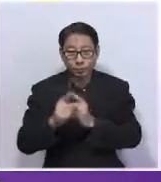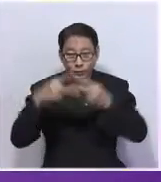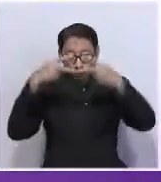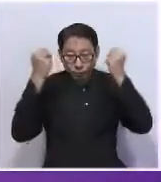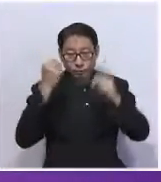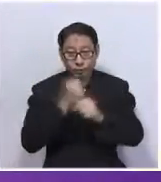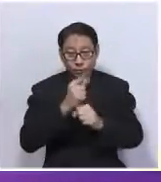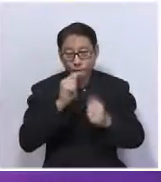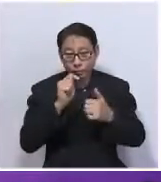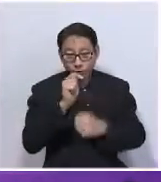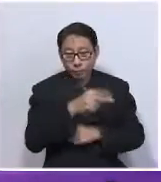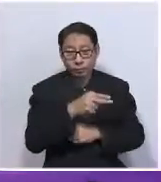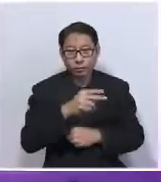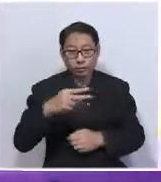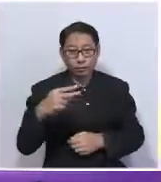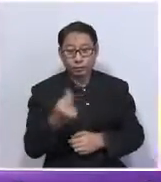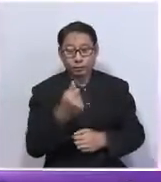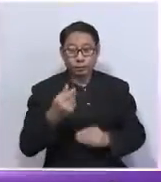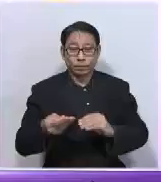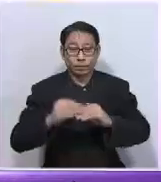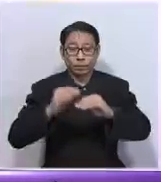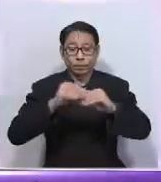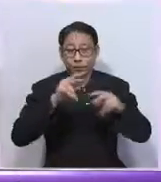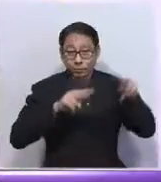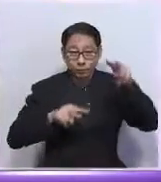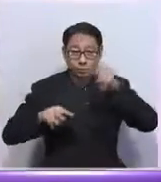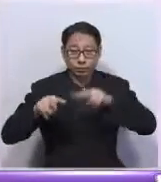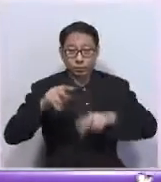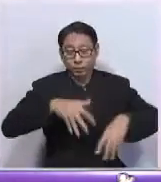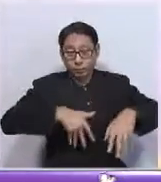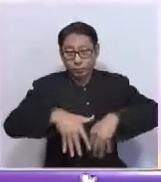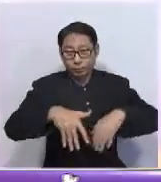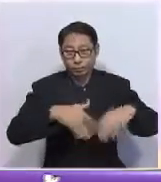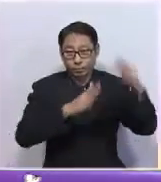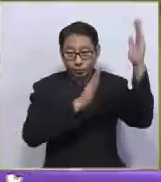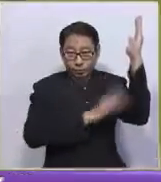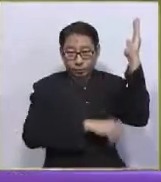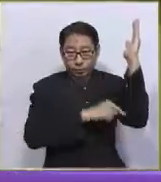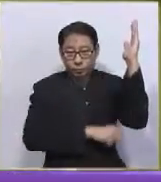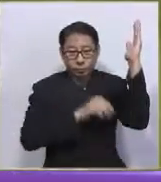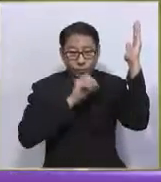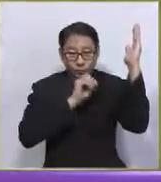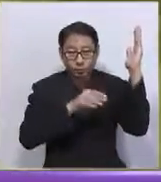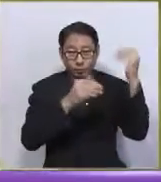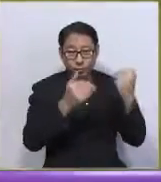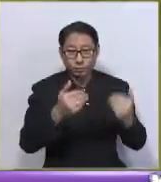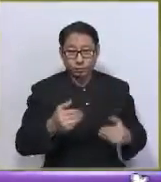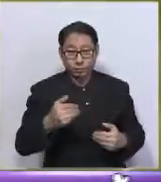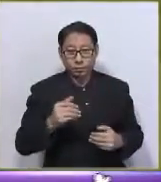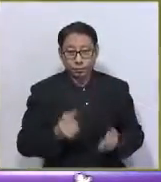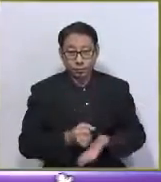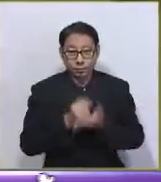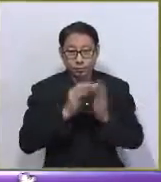ลงโทษได้โดยเร็วพร้อมทั้งเพิ่มมาตรการดูแลความปลอดภัยของประชาชนในพื้นที่สั่งการให้ต้นสังกัดช่วยเหลือครอบครัว